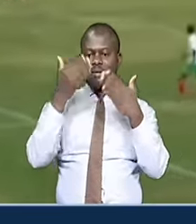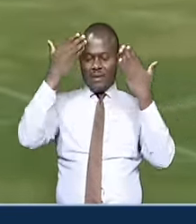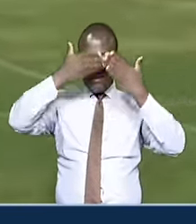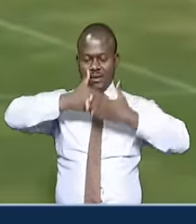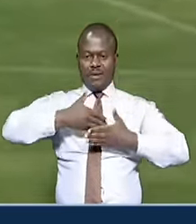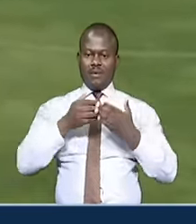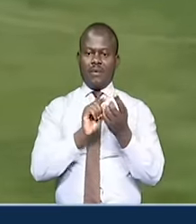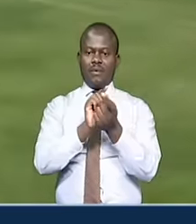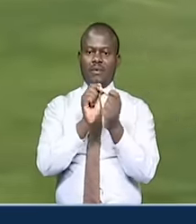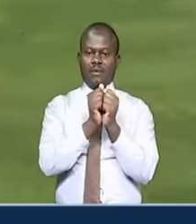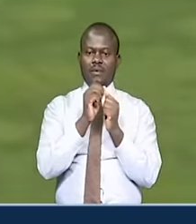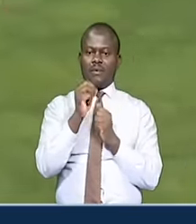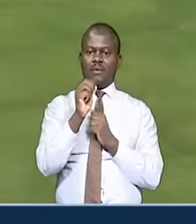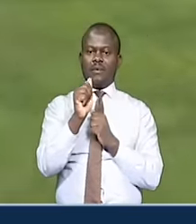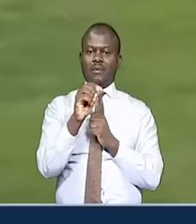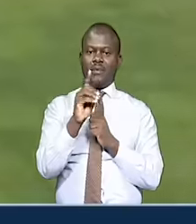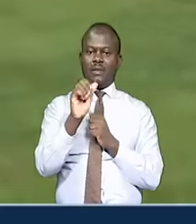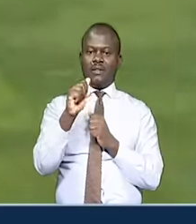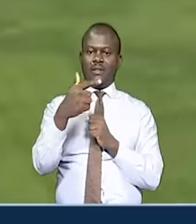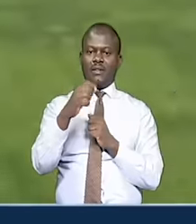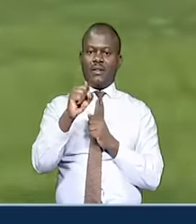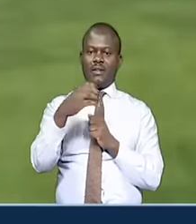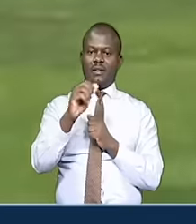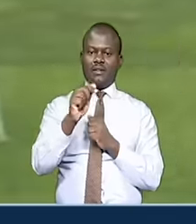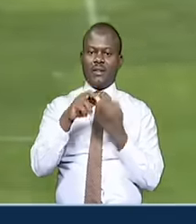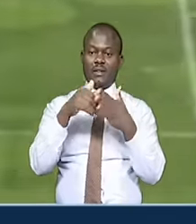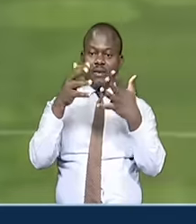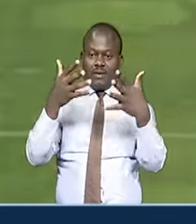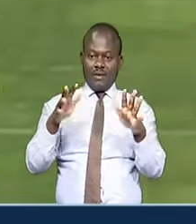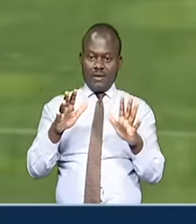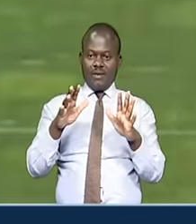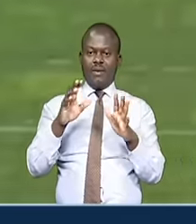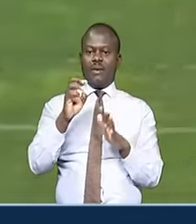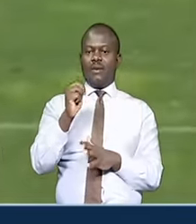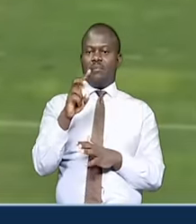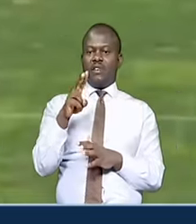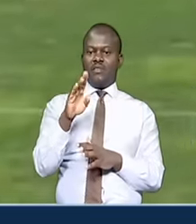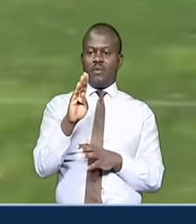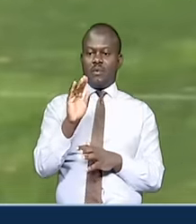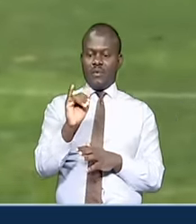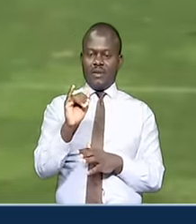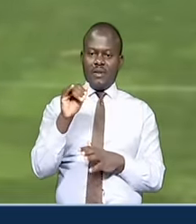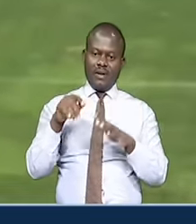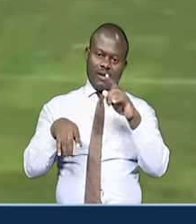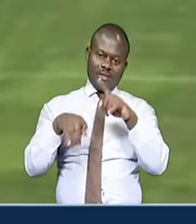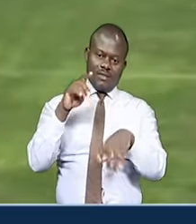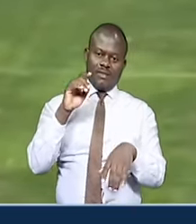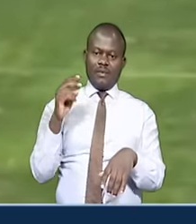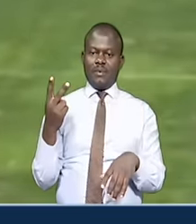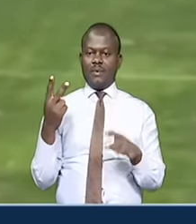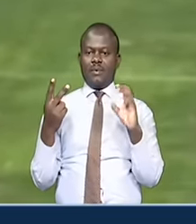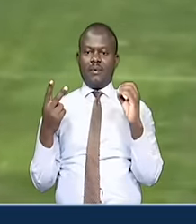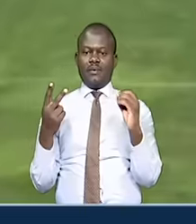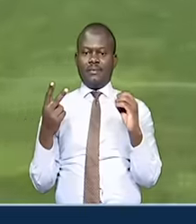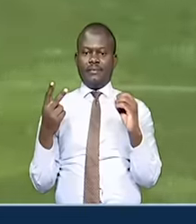mugoroba wabahuzaga na Madagascar, umukino urangiye Amavubi atsinze Madagascar ibitego